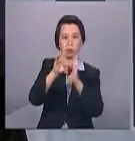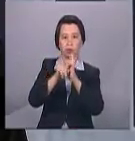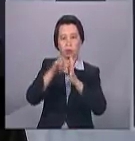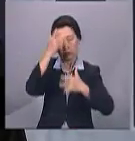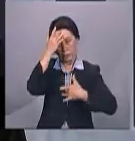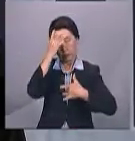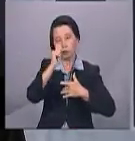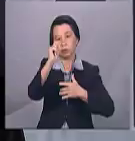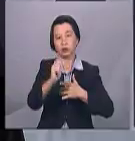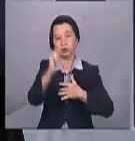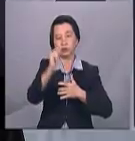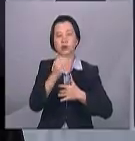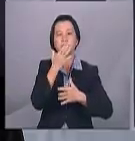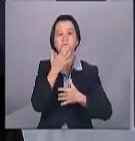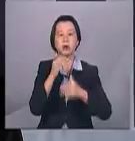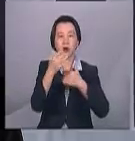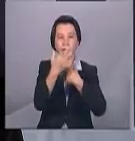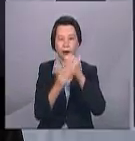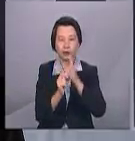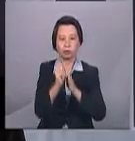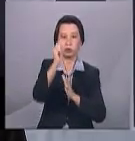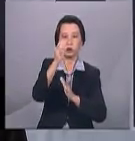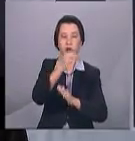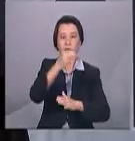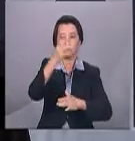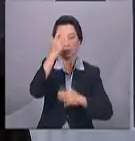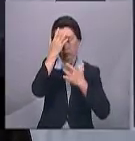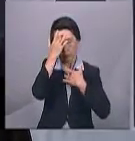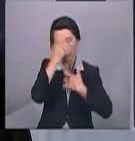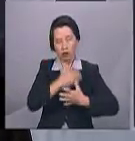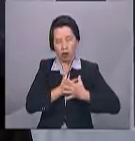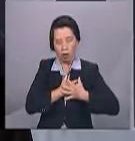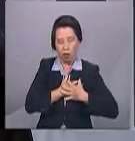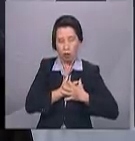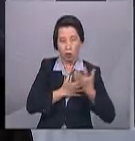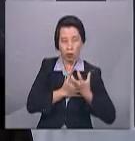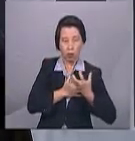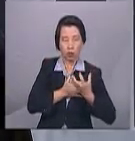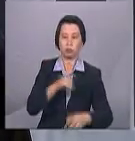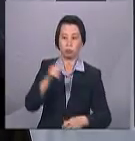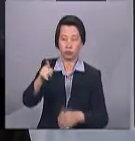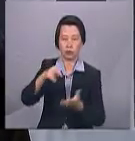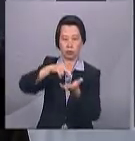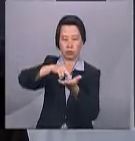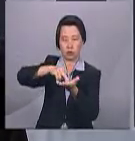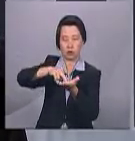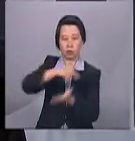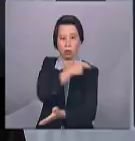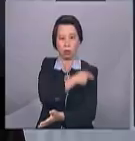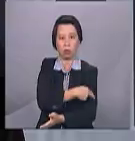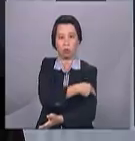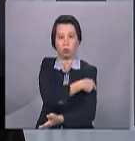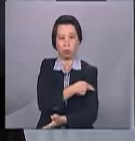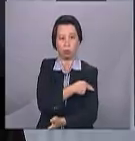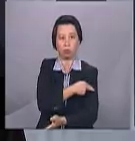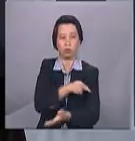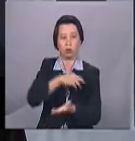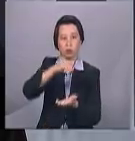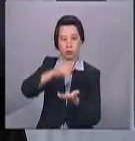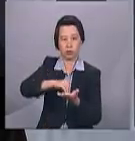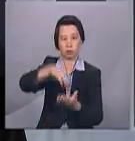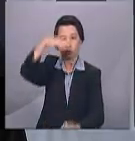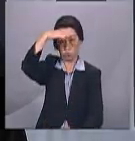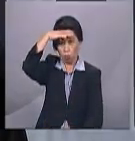kencing manis, darah tinggi dan penyakit jantung. Beliau telah dirawat di Hospital Encik Besar Hajar Kalsom